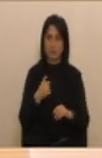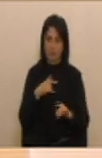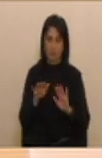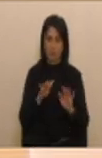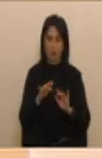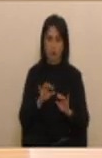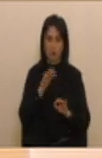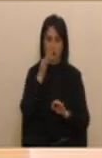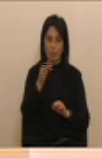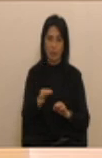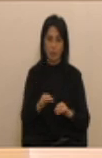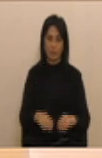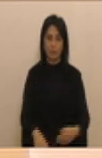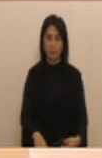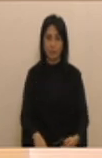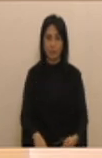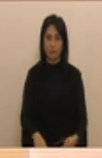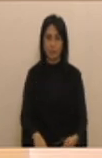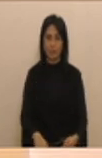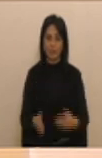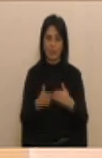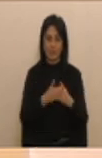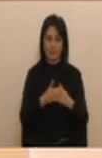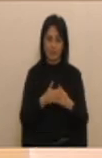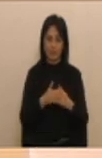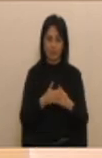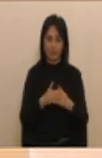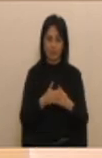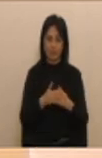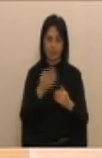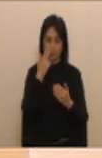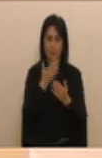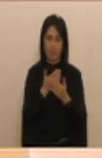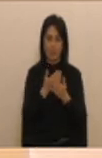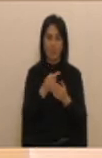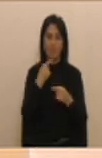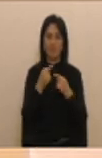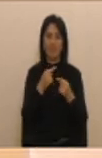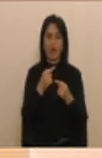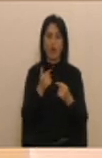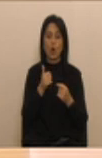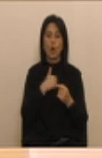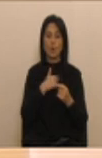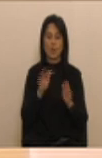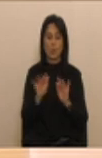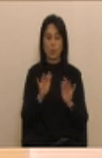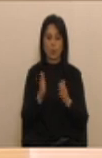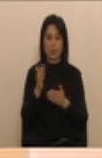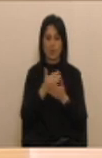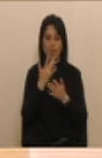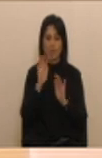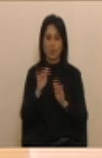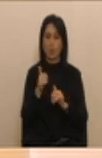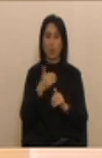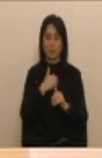პროცესს გამოეხმაურები და დაახლოებით წარმოვიდგენ ან ვიტყვი როგორი მინდა იყოს ამ პროცესების შედეგად ნაციონალური